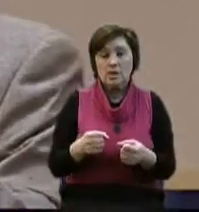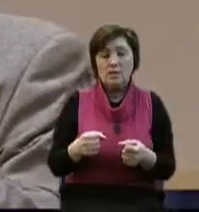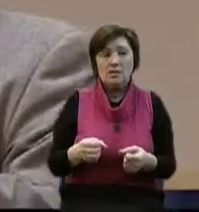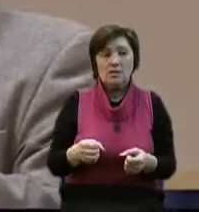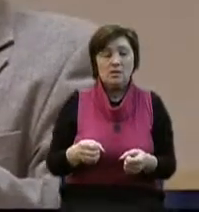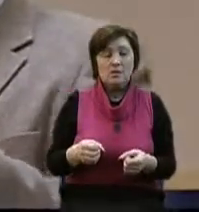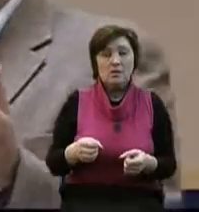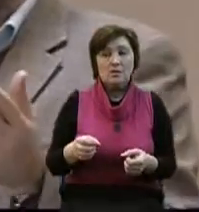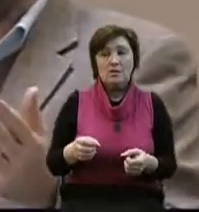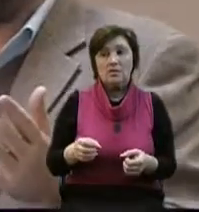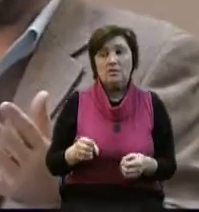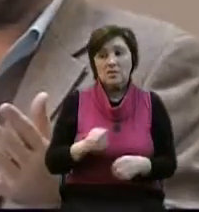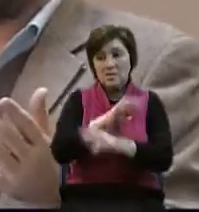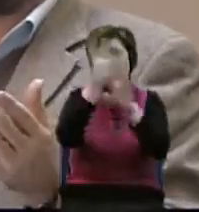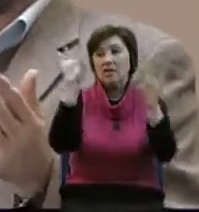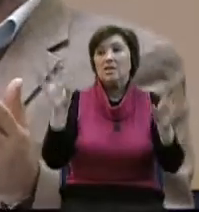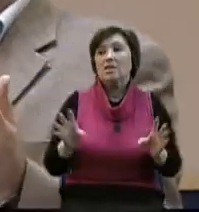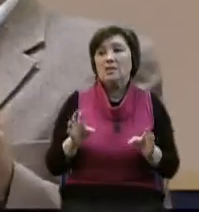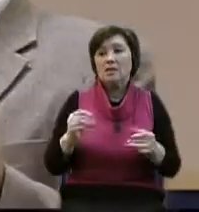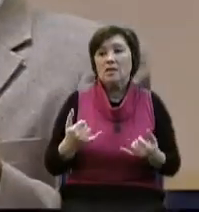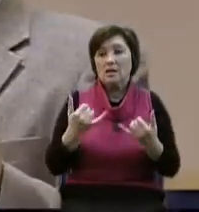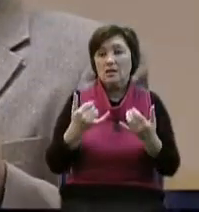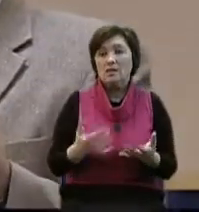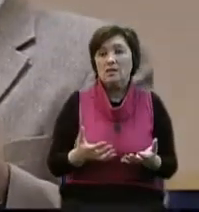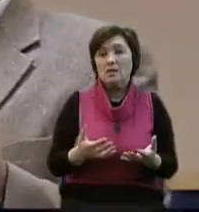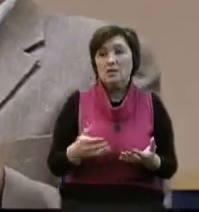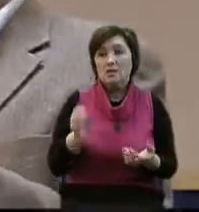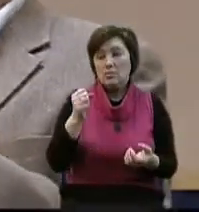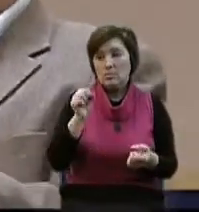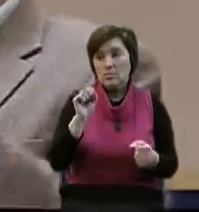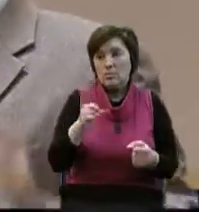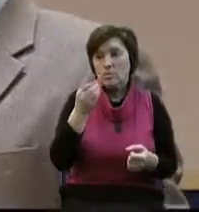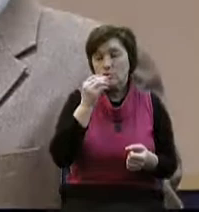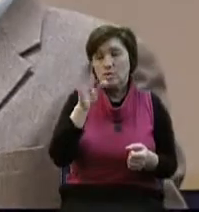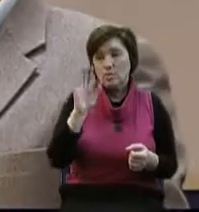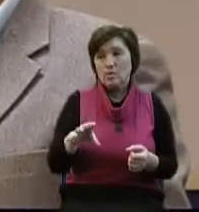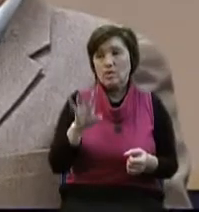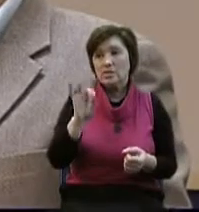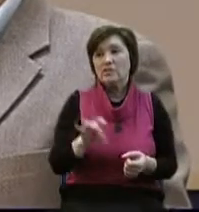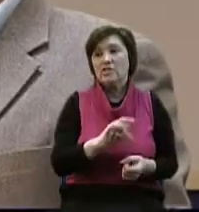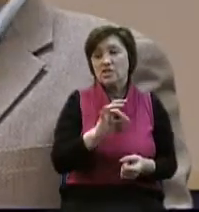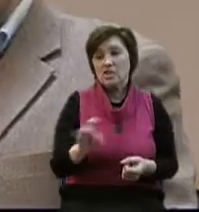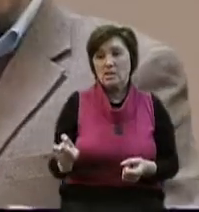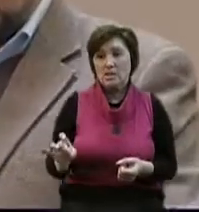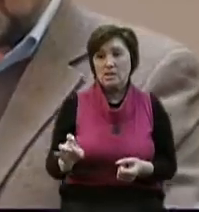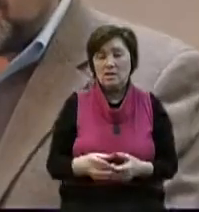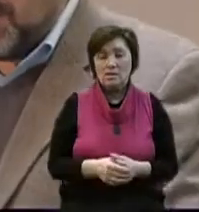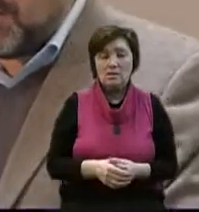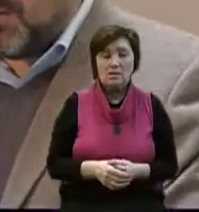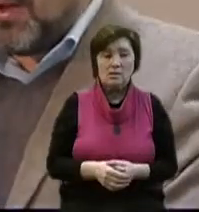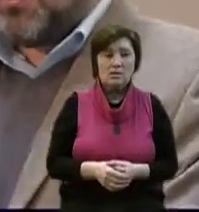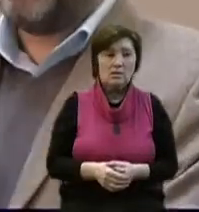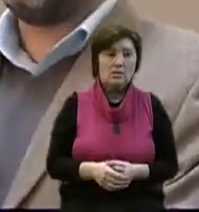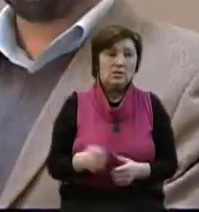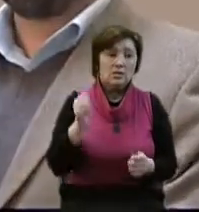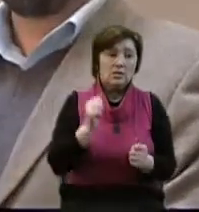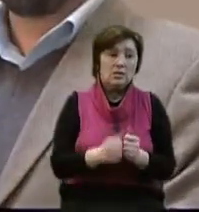там находились, но эти хлебы могли есть только священники. Каждую